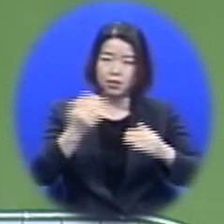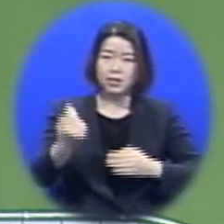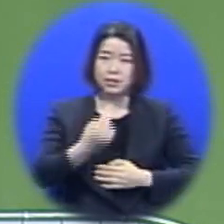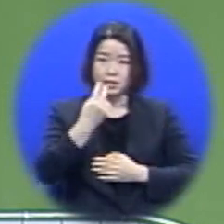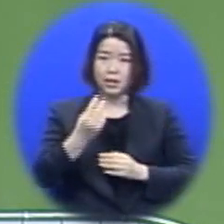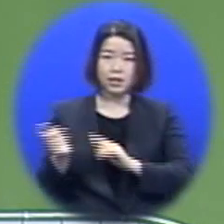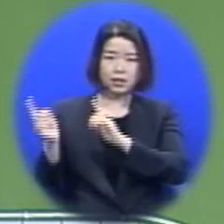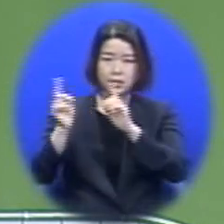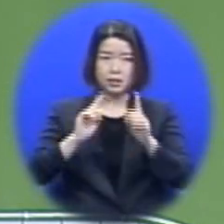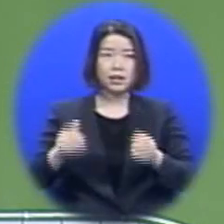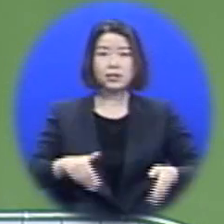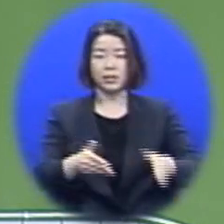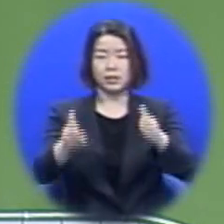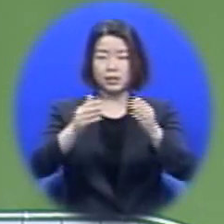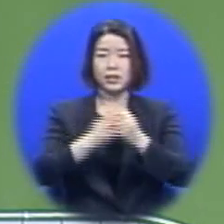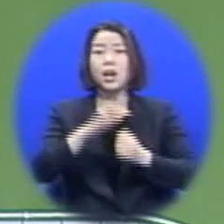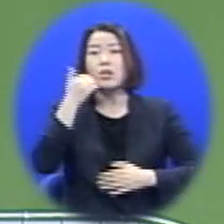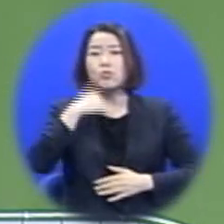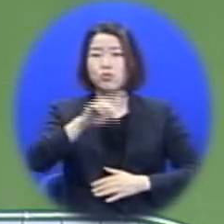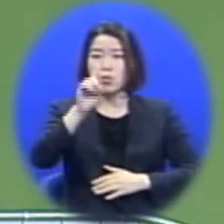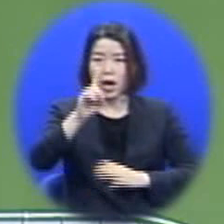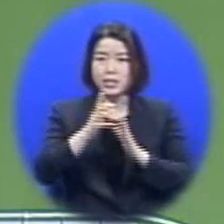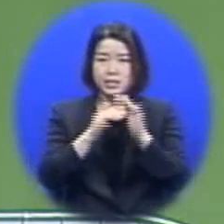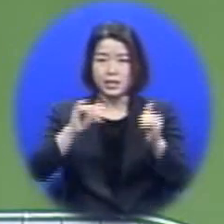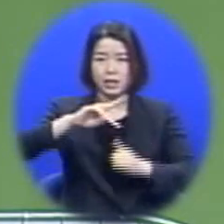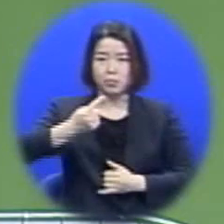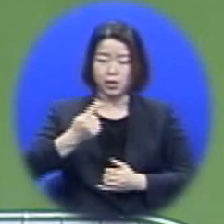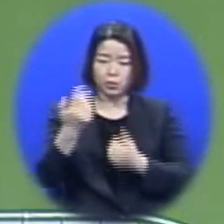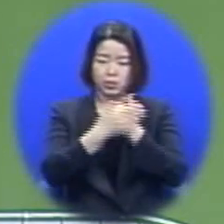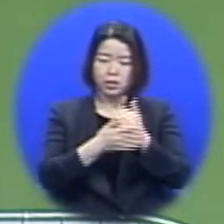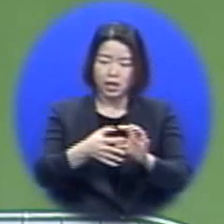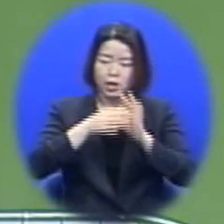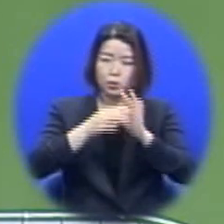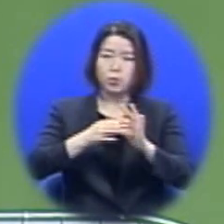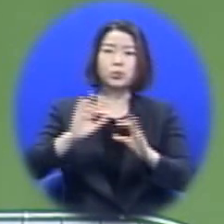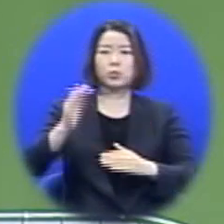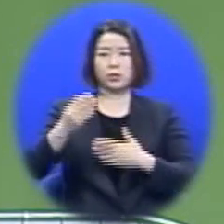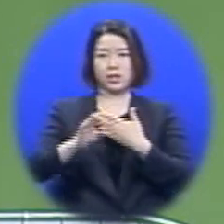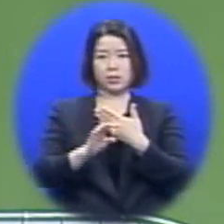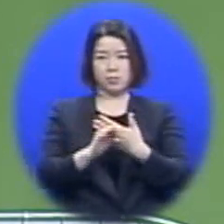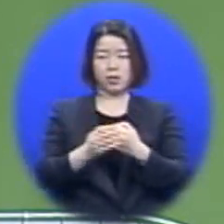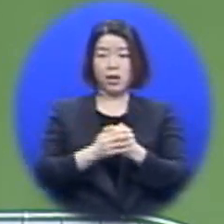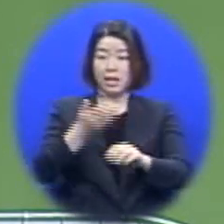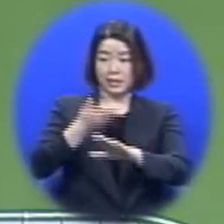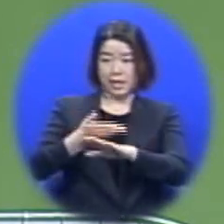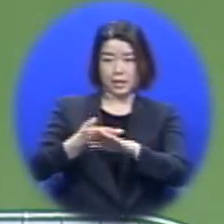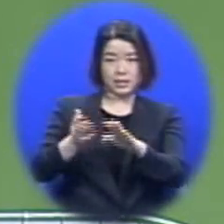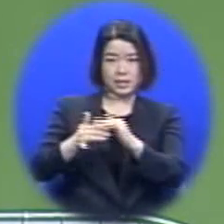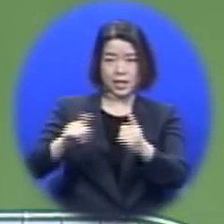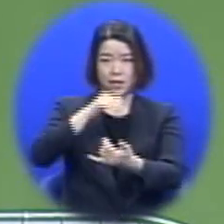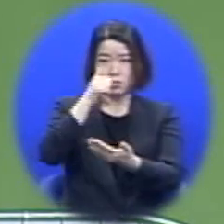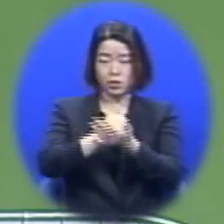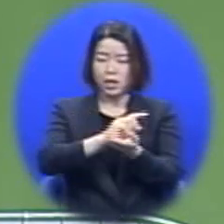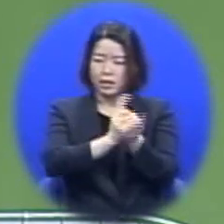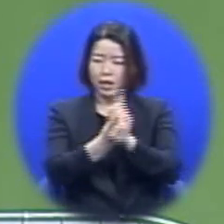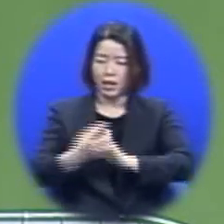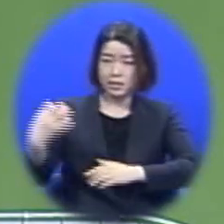길, 누구 한 사람이라도 은혜의 통로가 되면 다른 사람의 죄를 대신